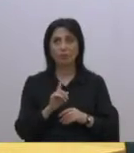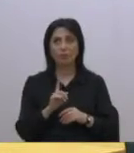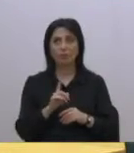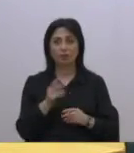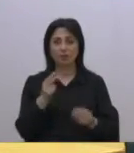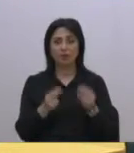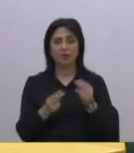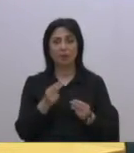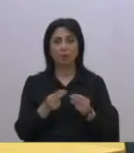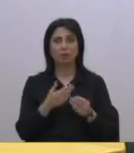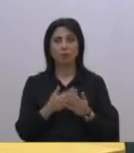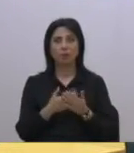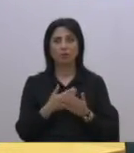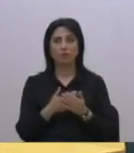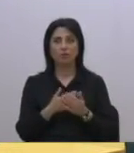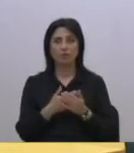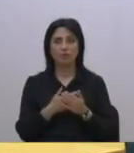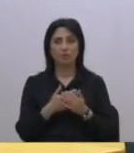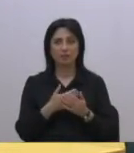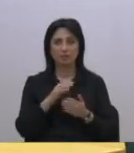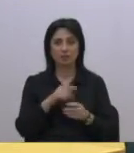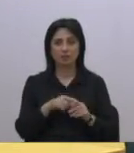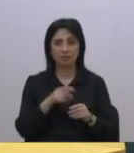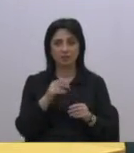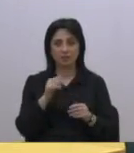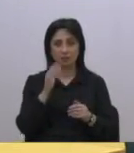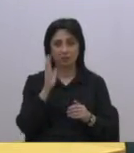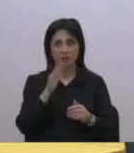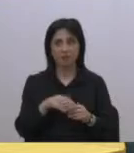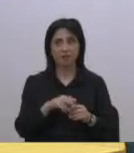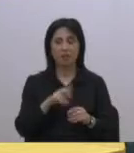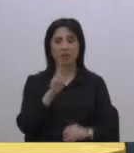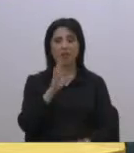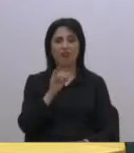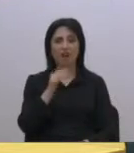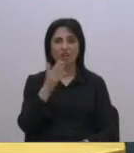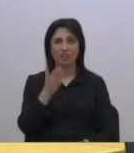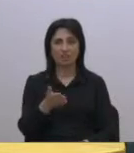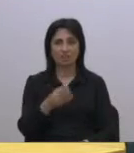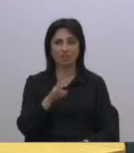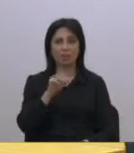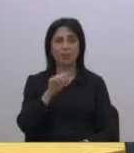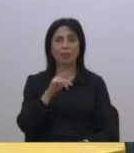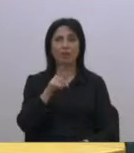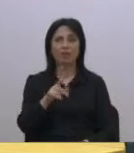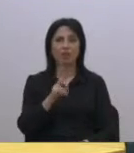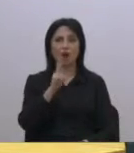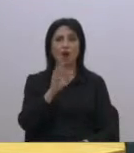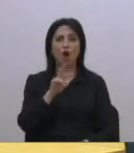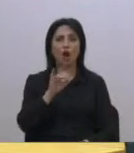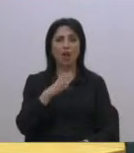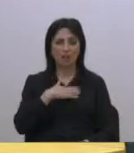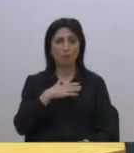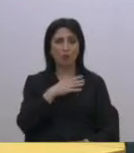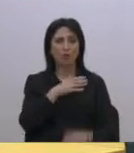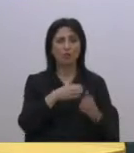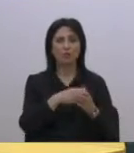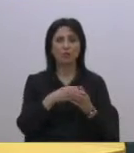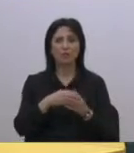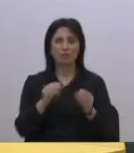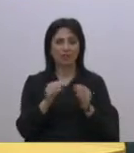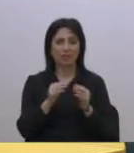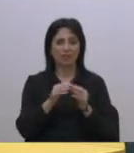თამაშობდნენ მაგალითად სამგურალში, რო თამაშობდეს, პარაცხელია მამარდაშვილი რო კოლხეთში თამაშობდეს და ასე შემდეგ. ხო